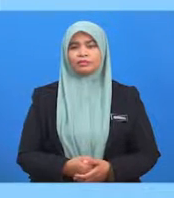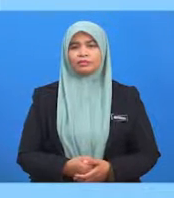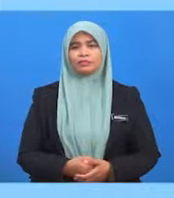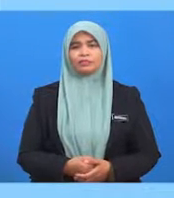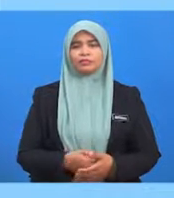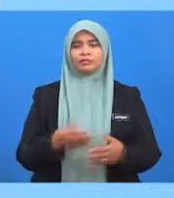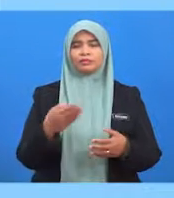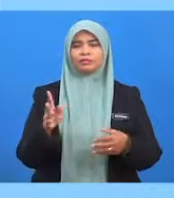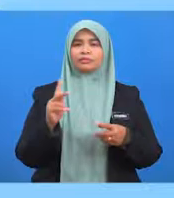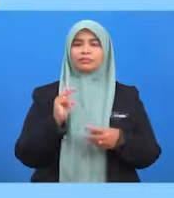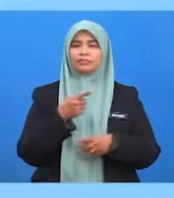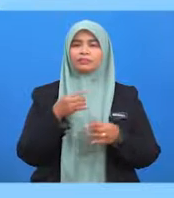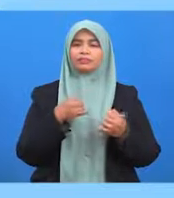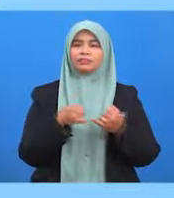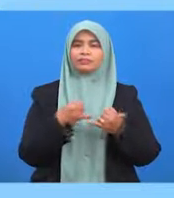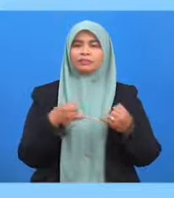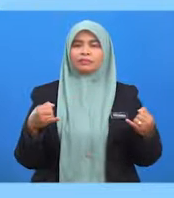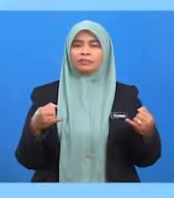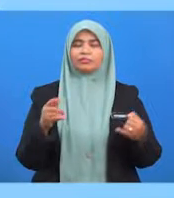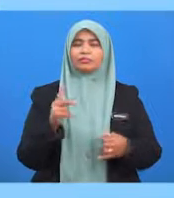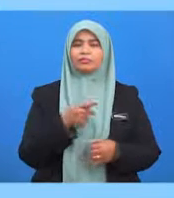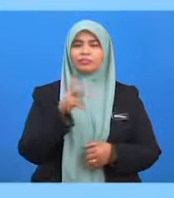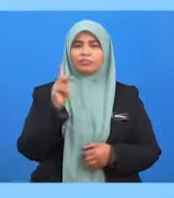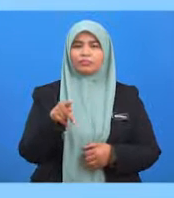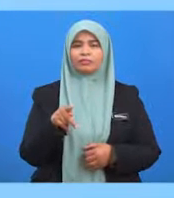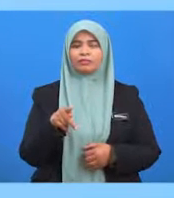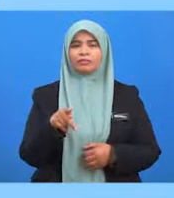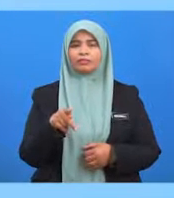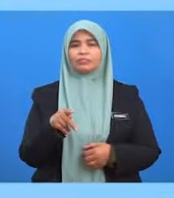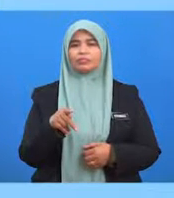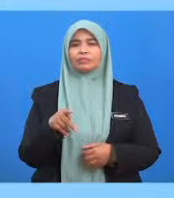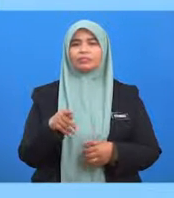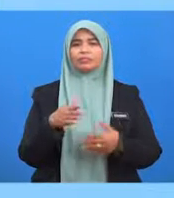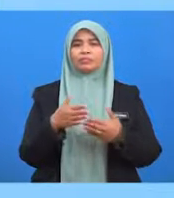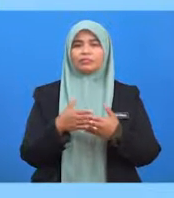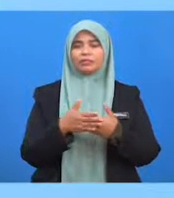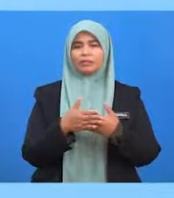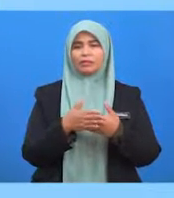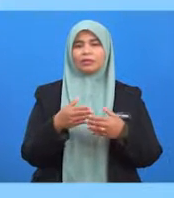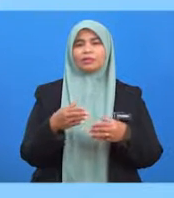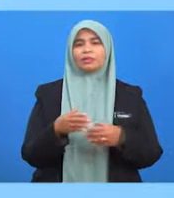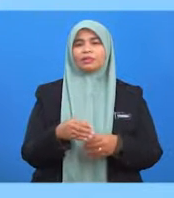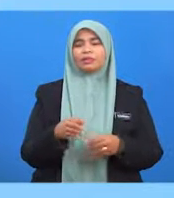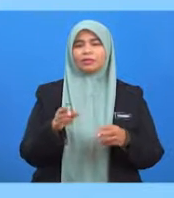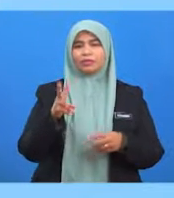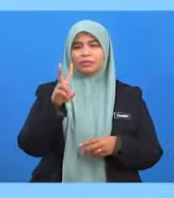Langkah seterusnya, langkah yang ketiga, kita perlu dekatkan kedua ujung jari